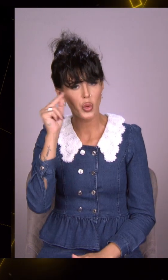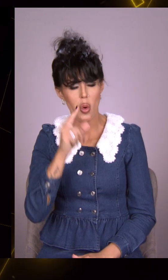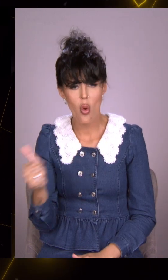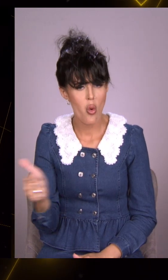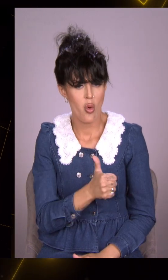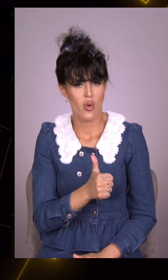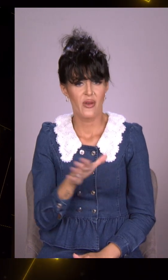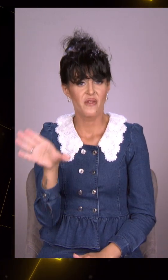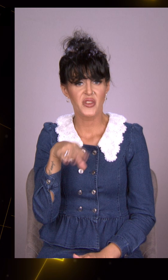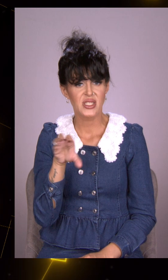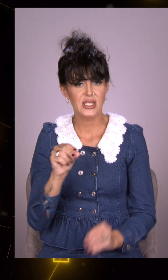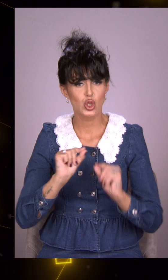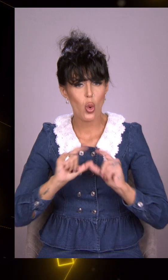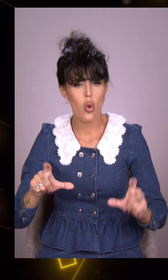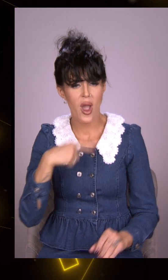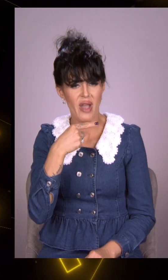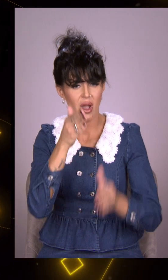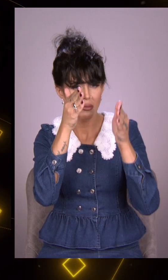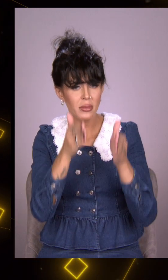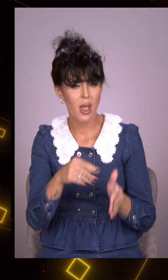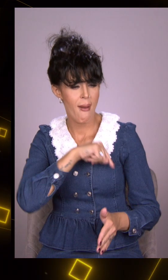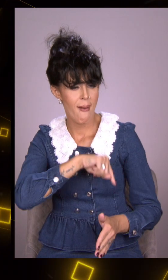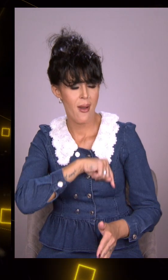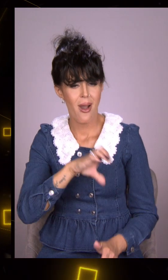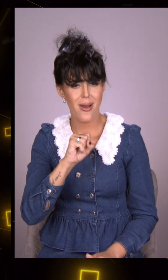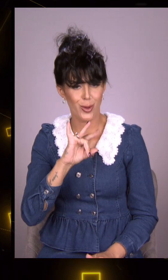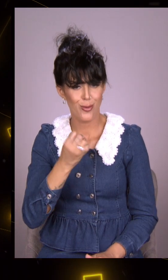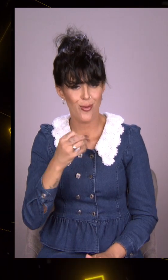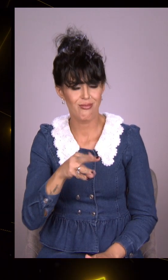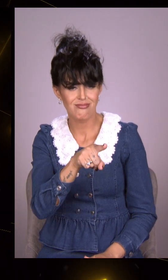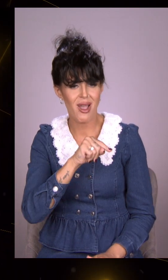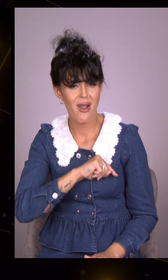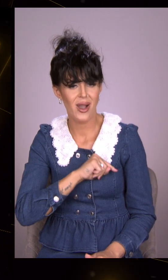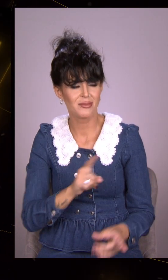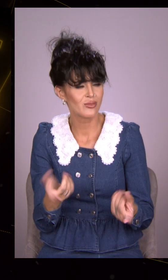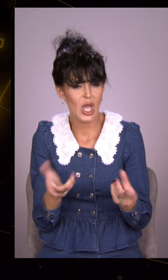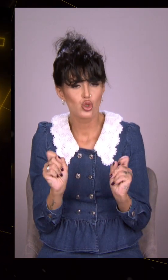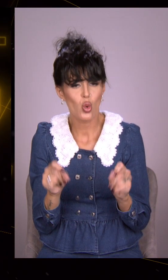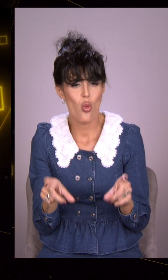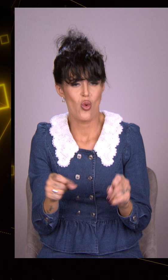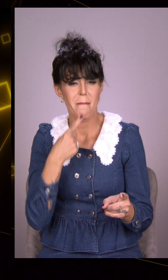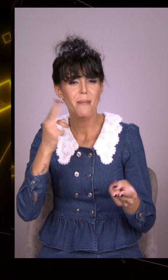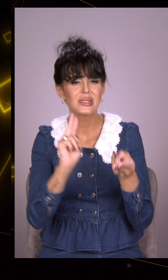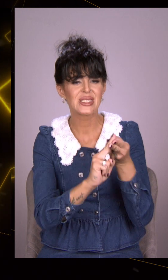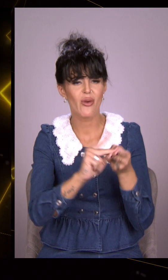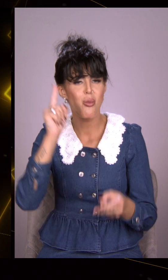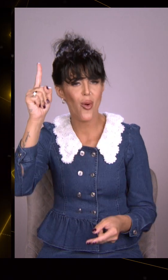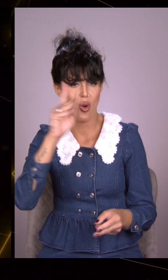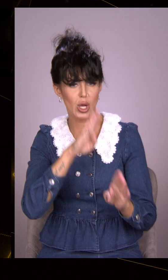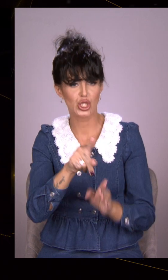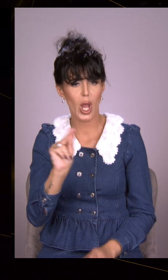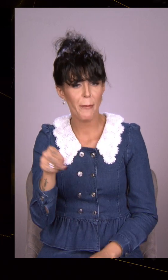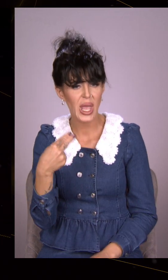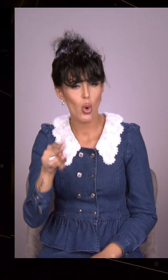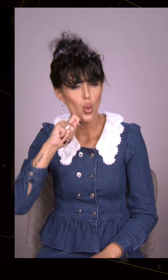Вся школа казала про Артема, що каже, Прийменко Артем – це дитина, поцілована Богом. Він неодноразовий чемпіон України